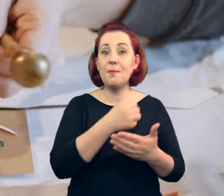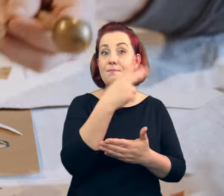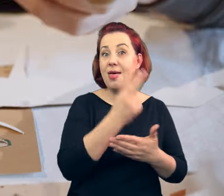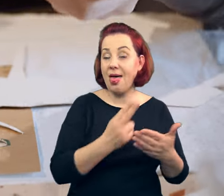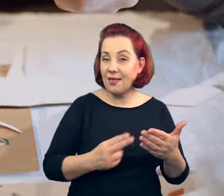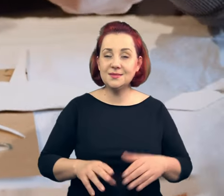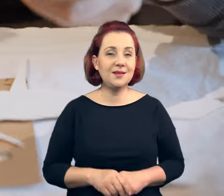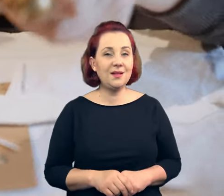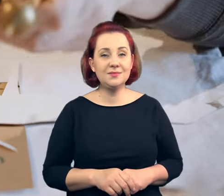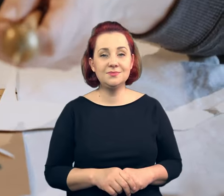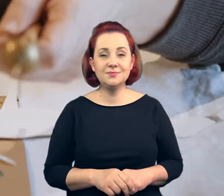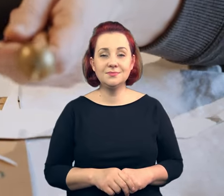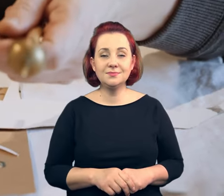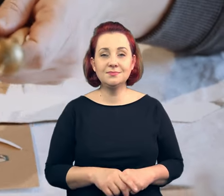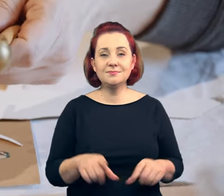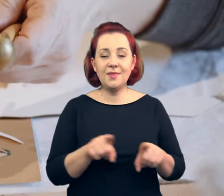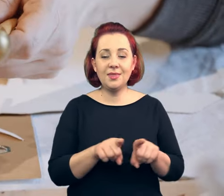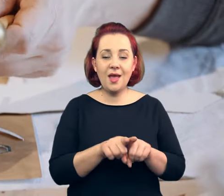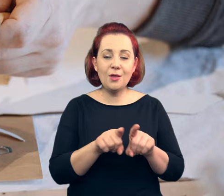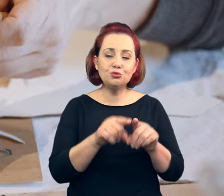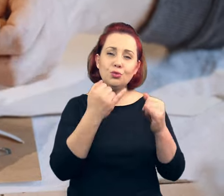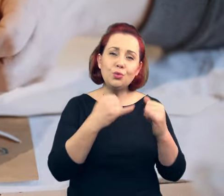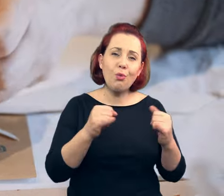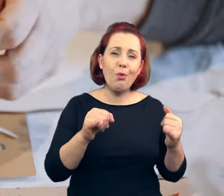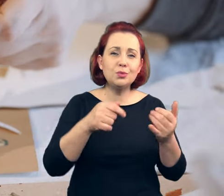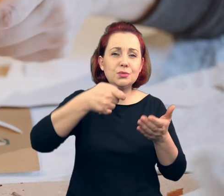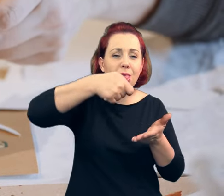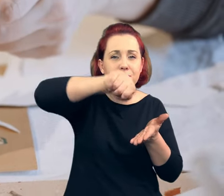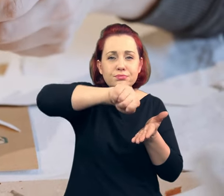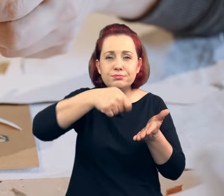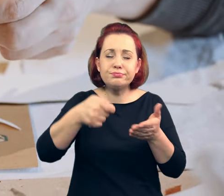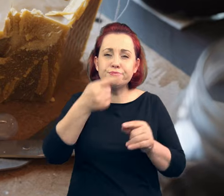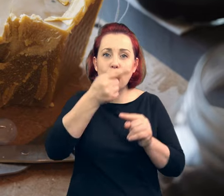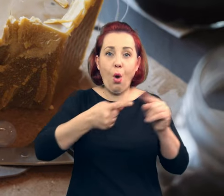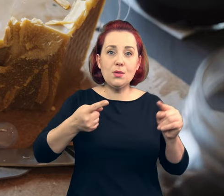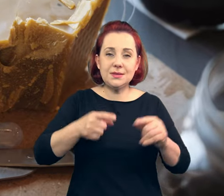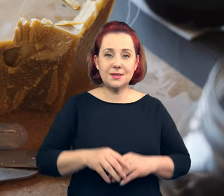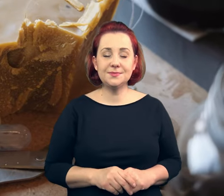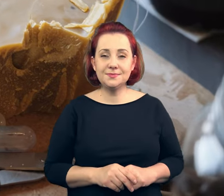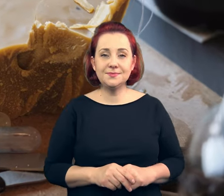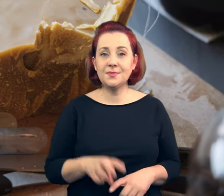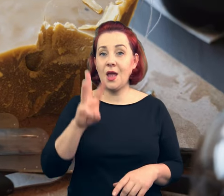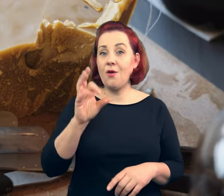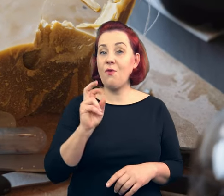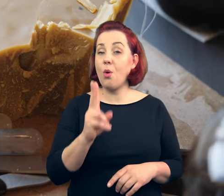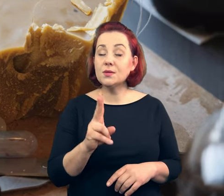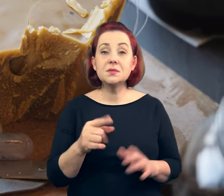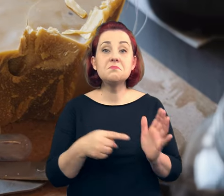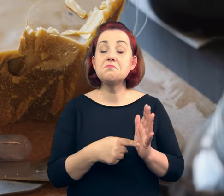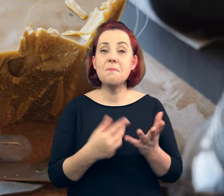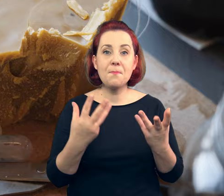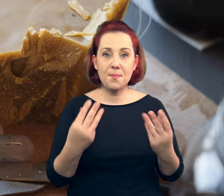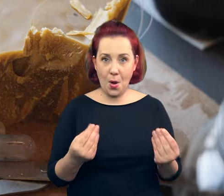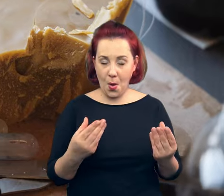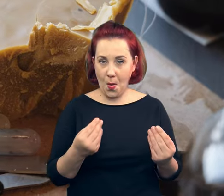pędzelków bądź szpatułek w różny sposób naostrzonych. Wosk tak naprawdę służy nam